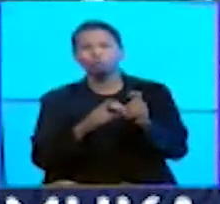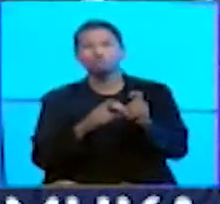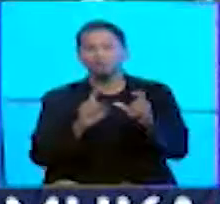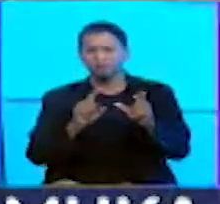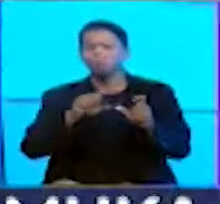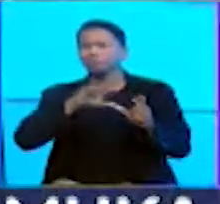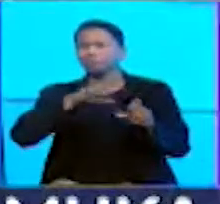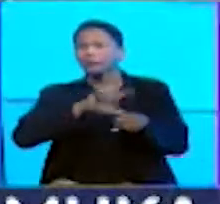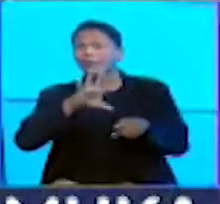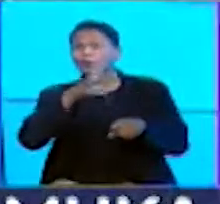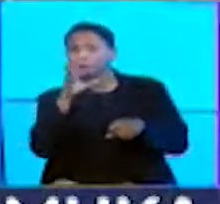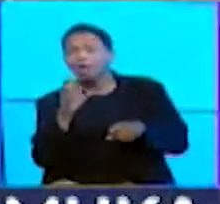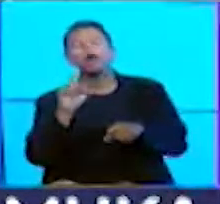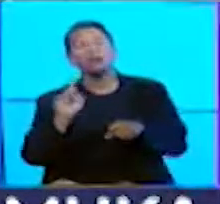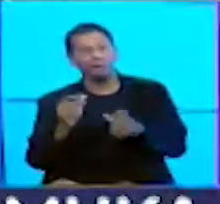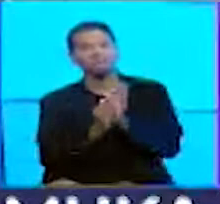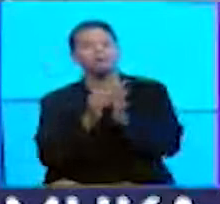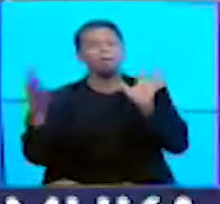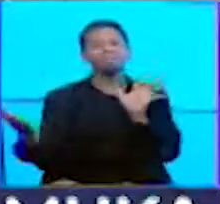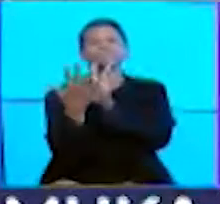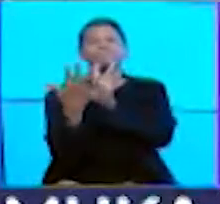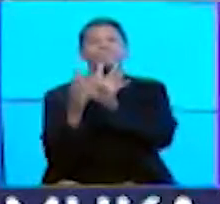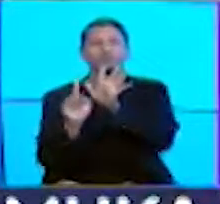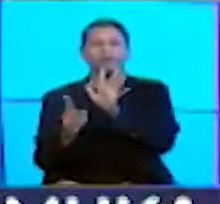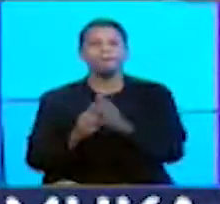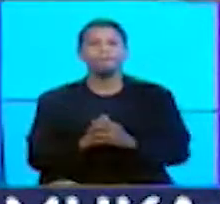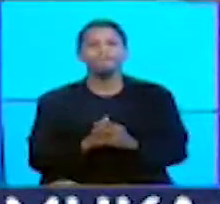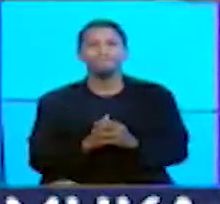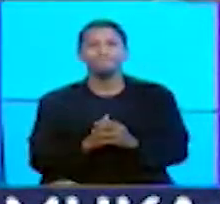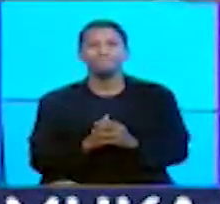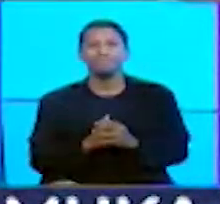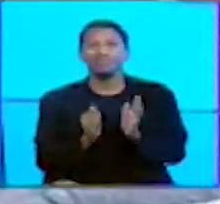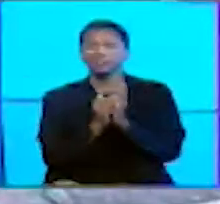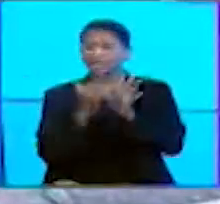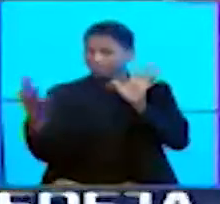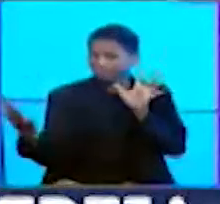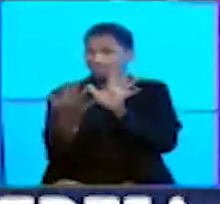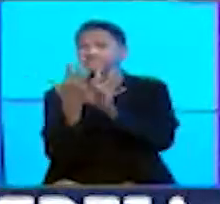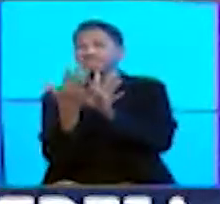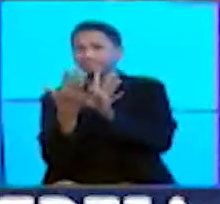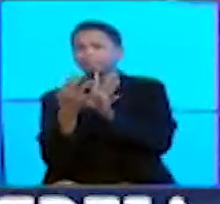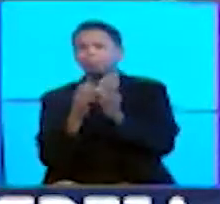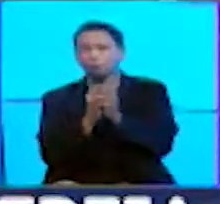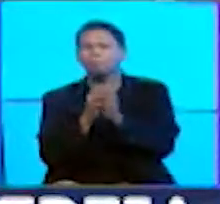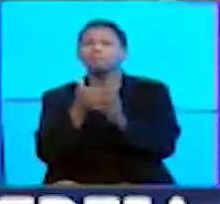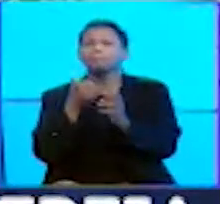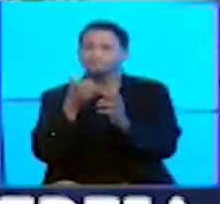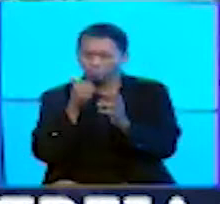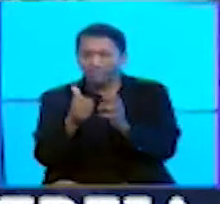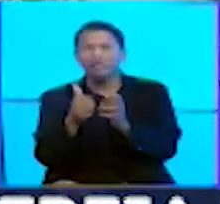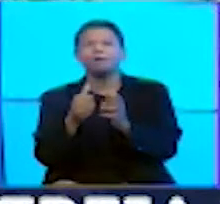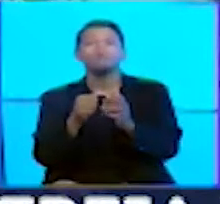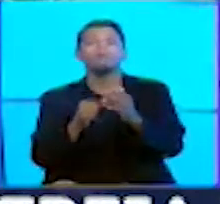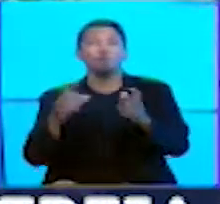sore yang juga secara tatap muka. Meskipun juga digelar secara tatap muka, namun umat yang diperbolehkan melakukan ibadah hanya